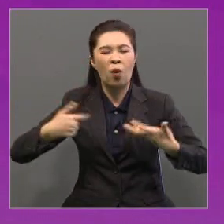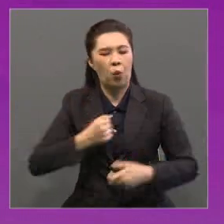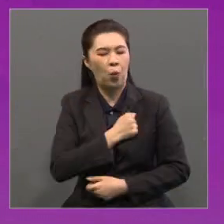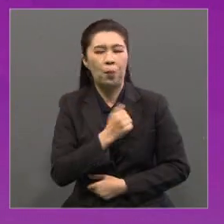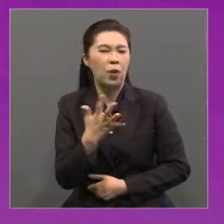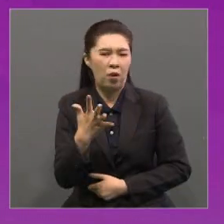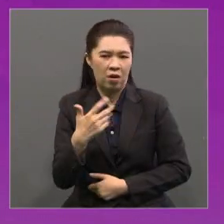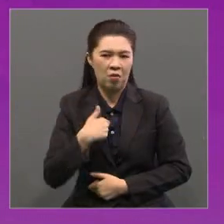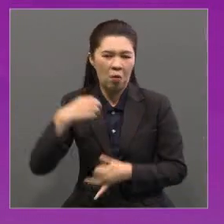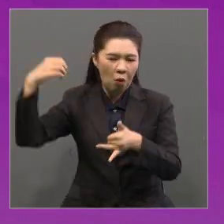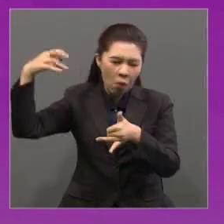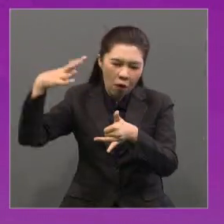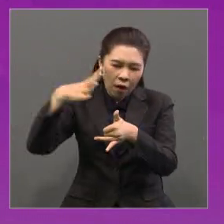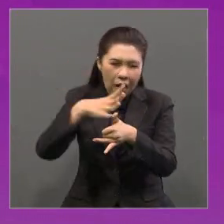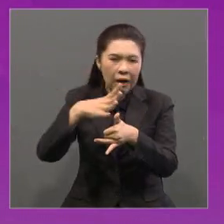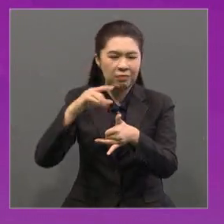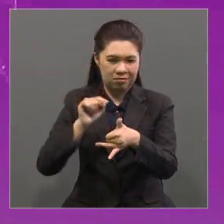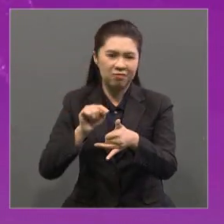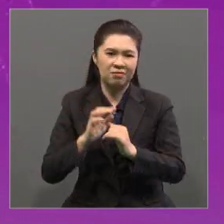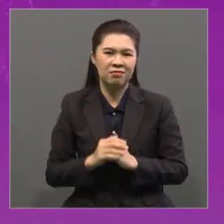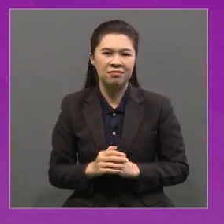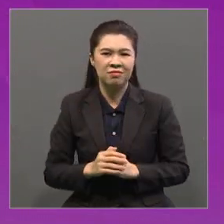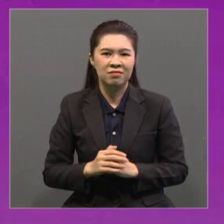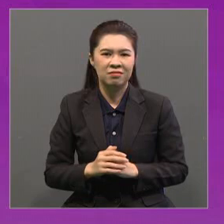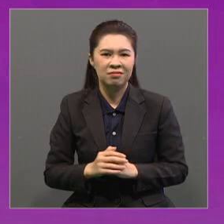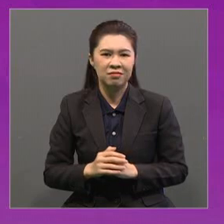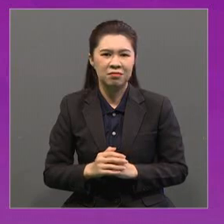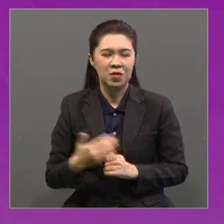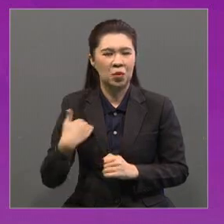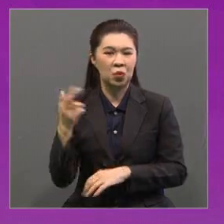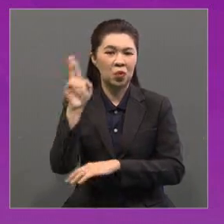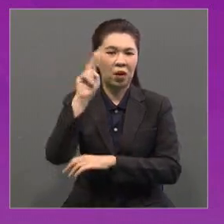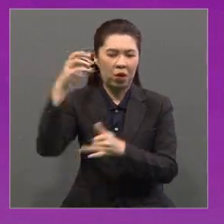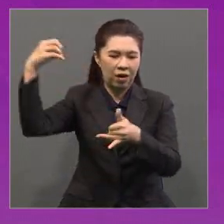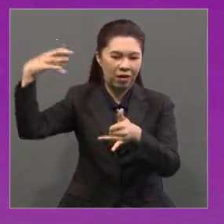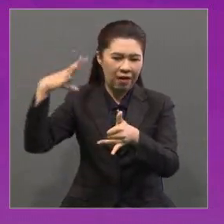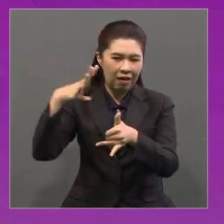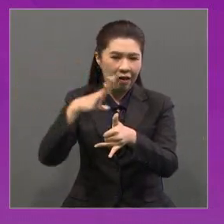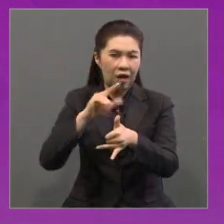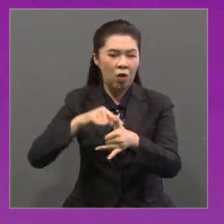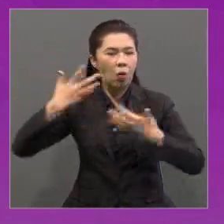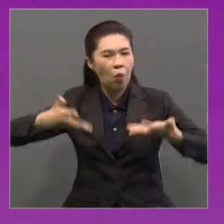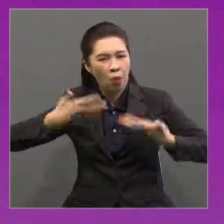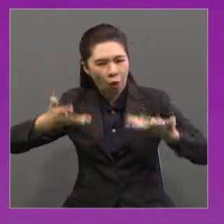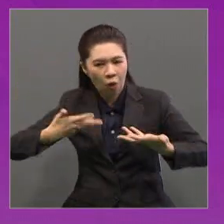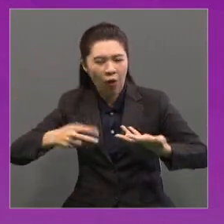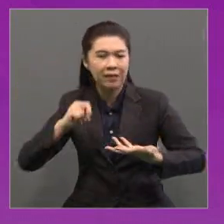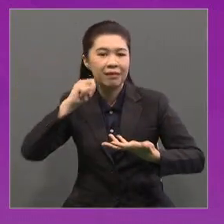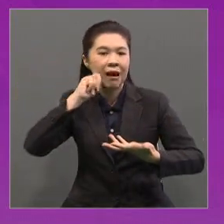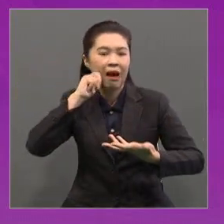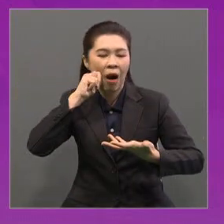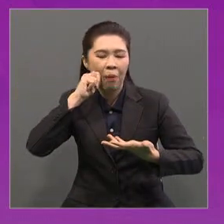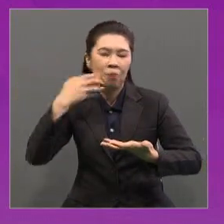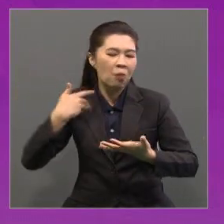เราก็ตอนกลางวันแดดเปรี้ยงขนาดนั้นสงกรานต์ช่วงกลางวันในสภาอากาศร้อนๆแล้วมาโดนน้ำเย็นๆเนี่ย